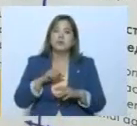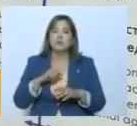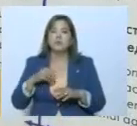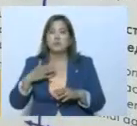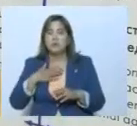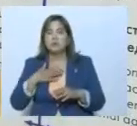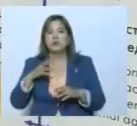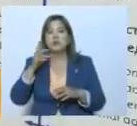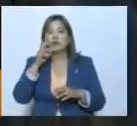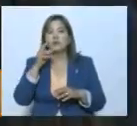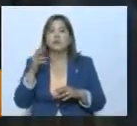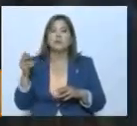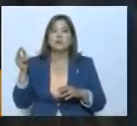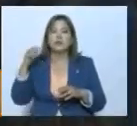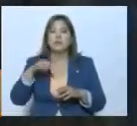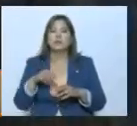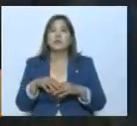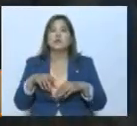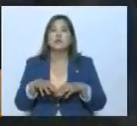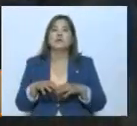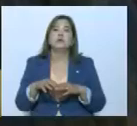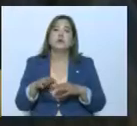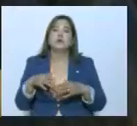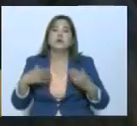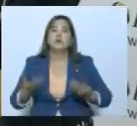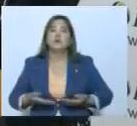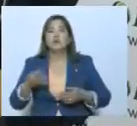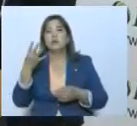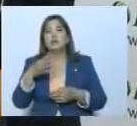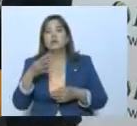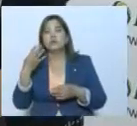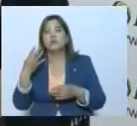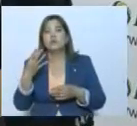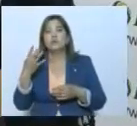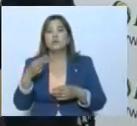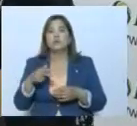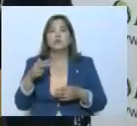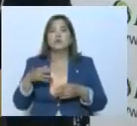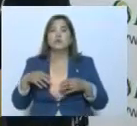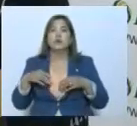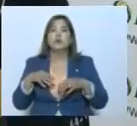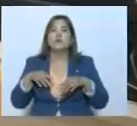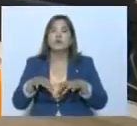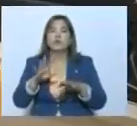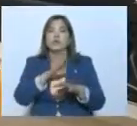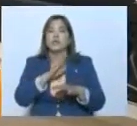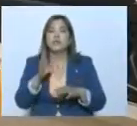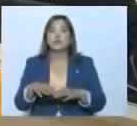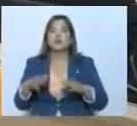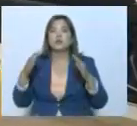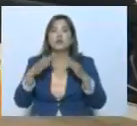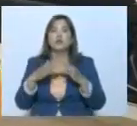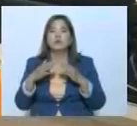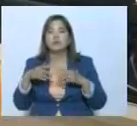оқуының ақшасын төлейтін еді. Өңірде оқу ақысын төлеуге 44 өтініш түсіп 38-і орындалған, ал тұрғын үй жағдайын жақсартуға